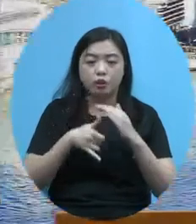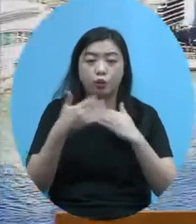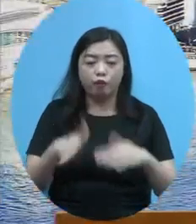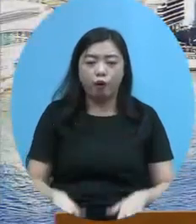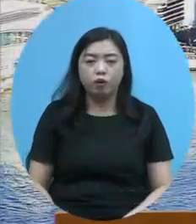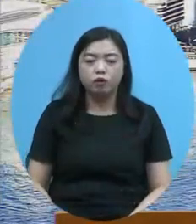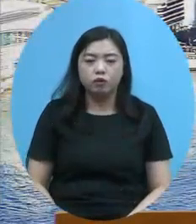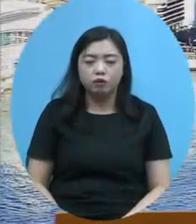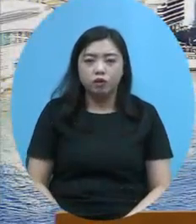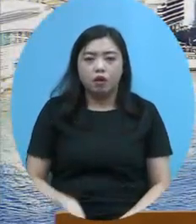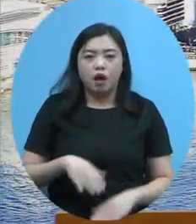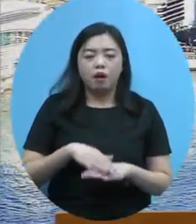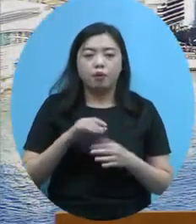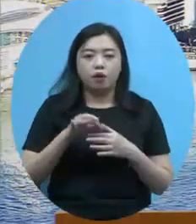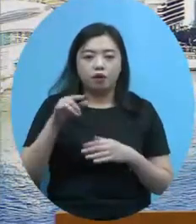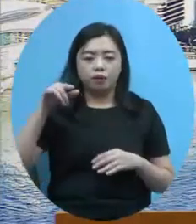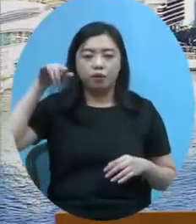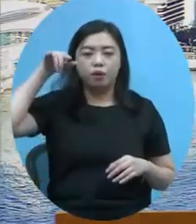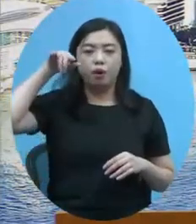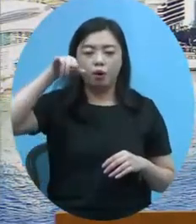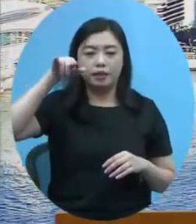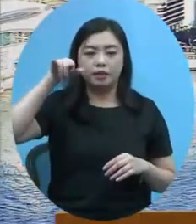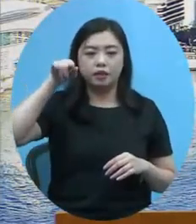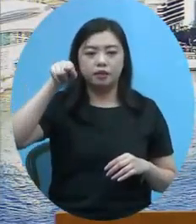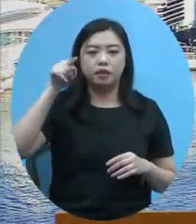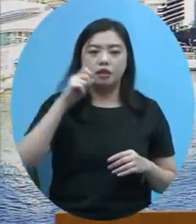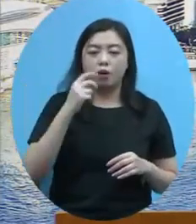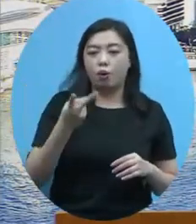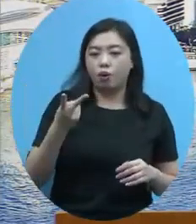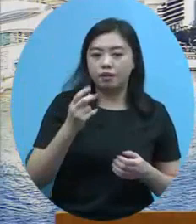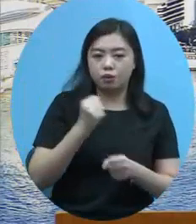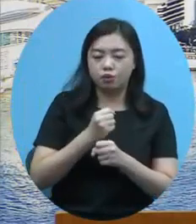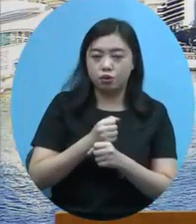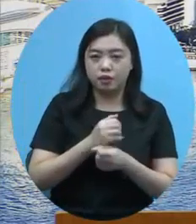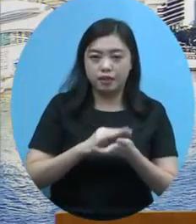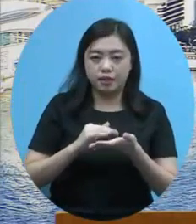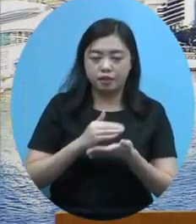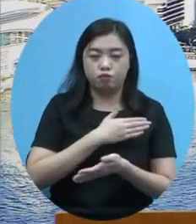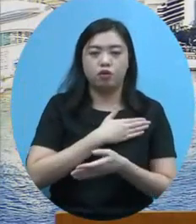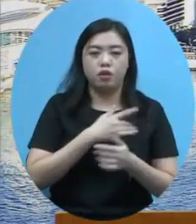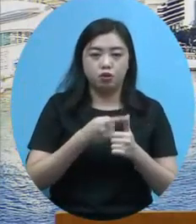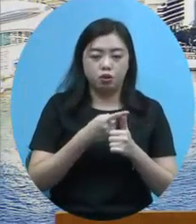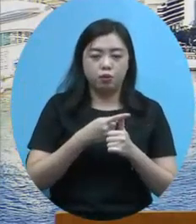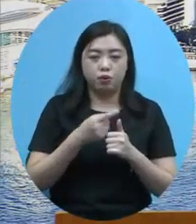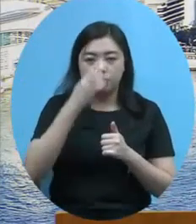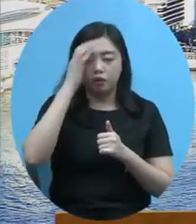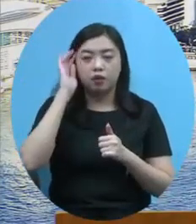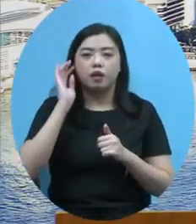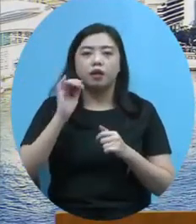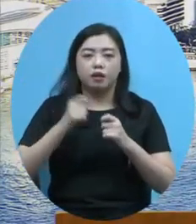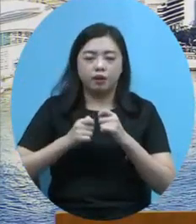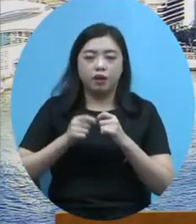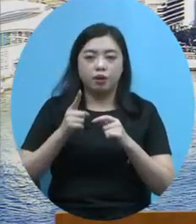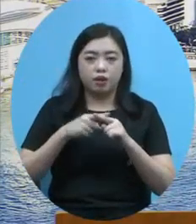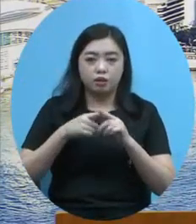多謝你嘅問題。關於麗豪航天城嗰度咧，咁就嗰兩位清潔工，我哋初步了解咧，就佢哋係負責即